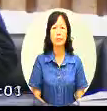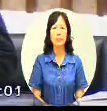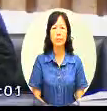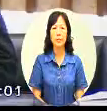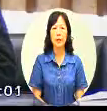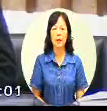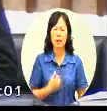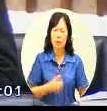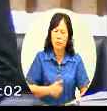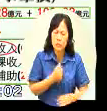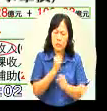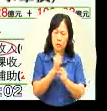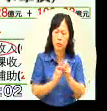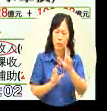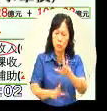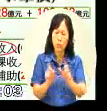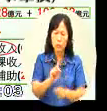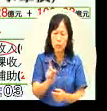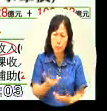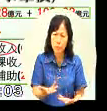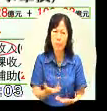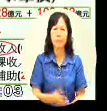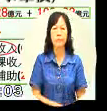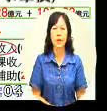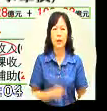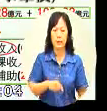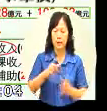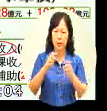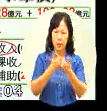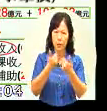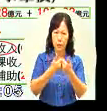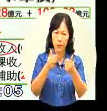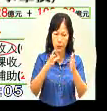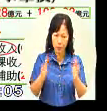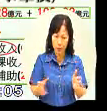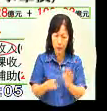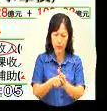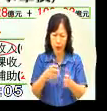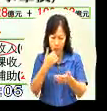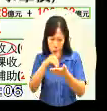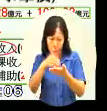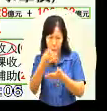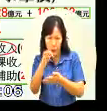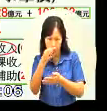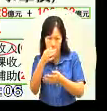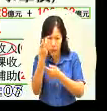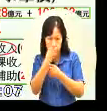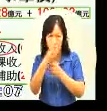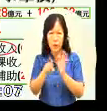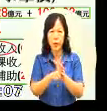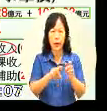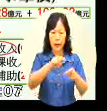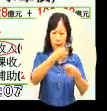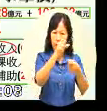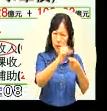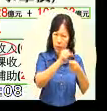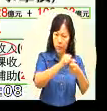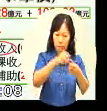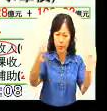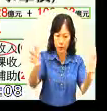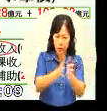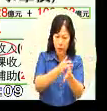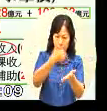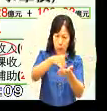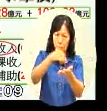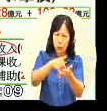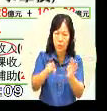那怎么落实高雄经济正义呢？我们这个会期在审总预算，从105年度的总预算呢，就